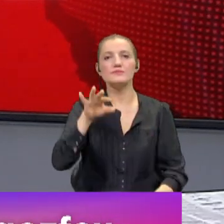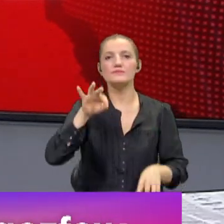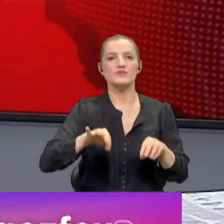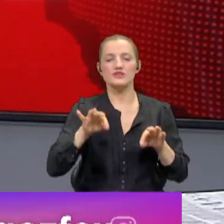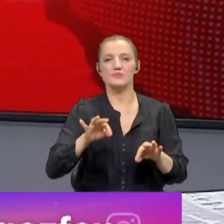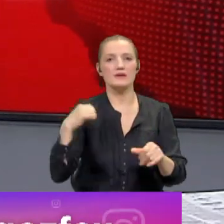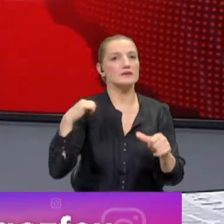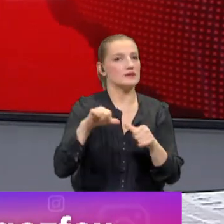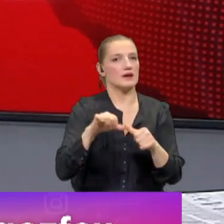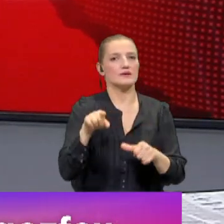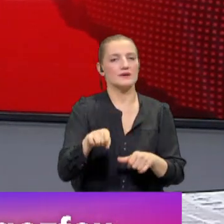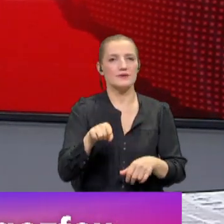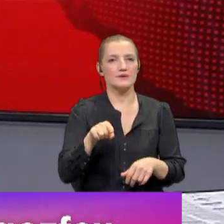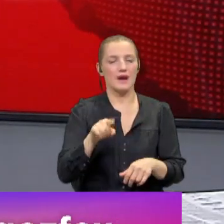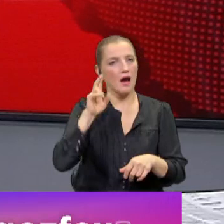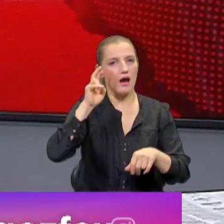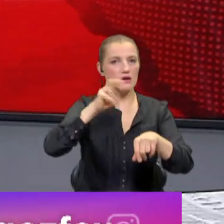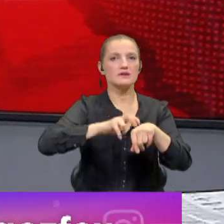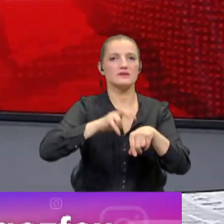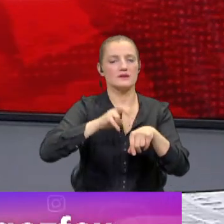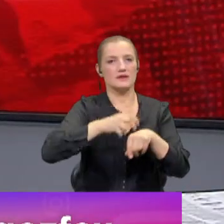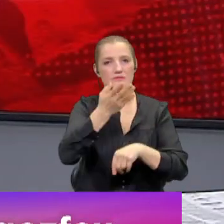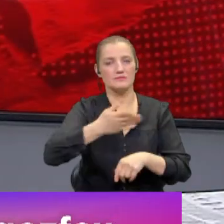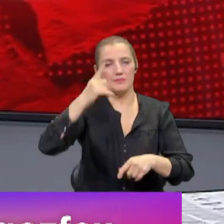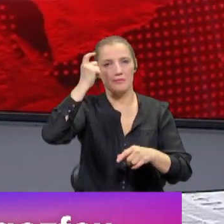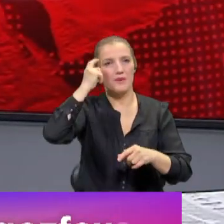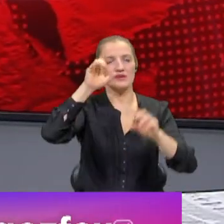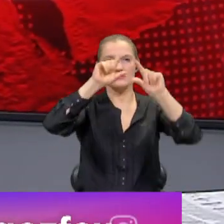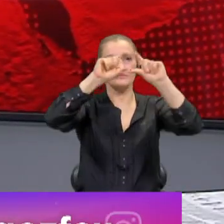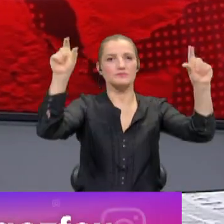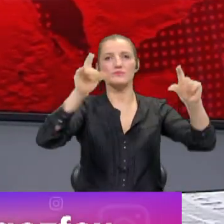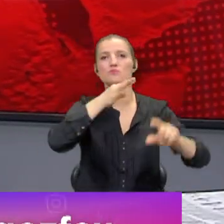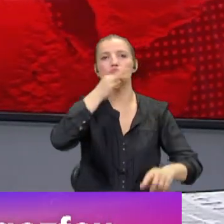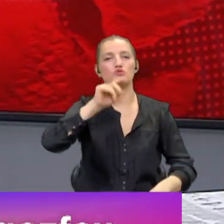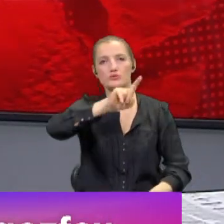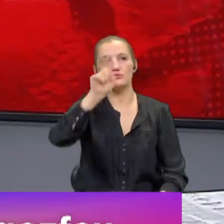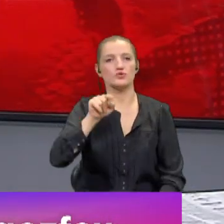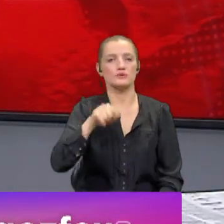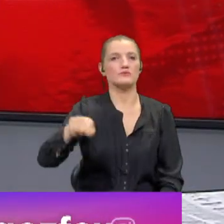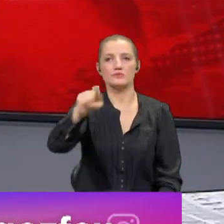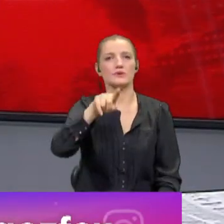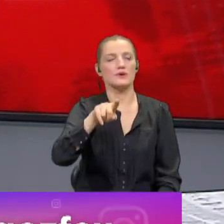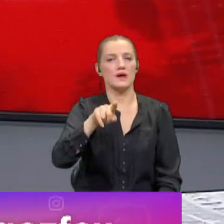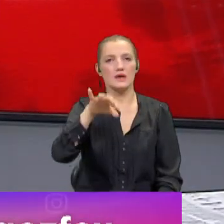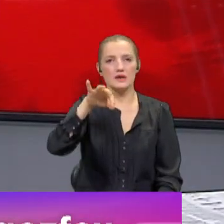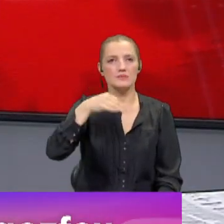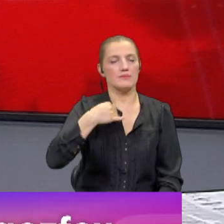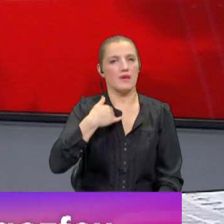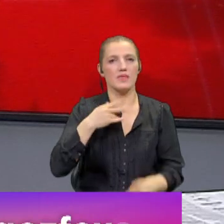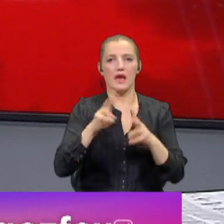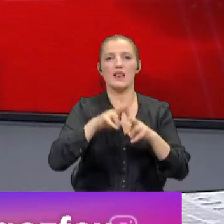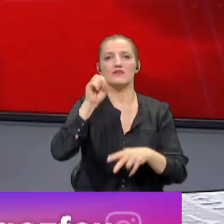şimdi bir kez daha hatırlatayım başlığımız mutlu musunuz Ben Yanımda elektrik